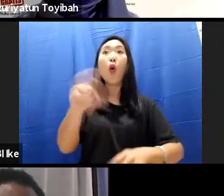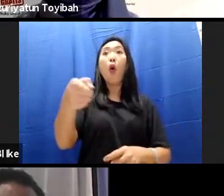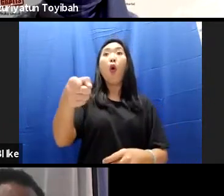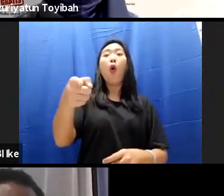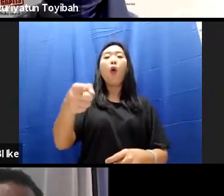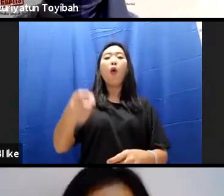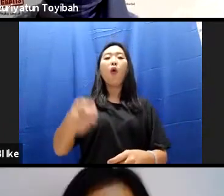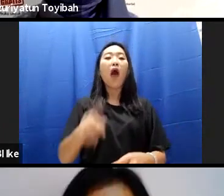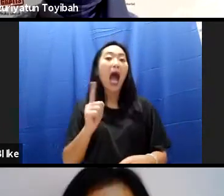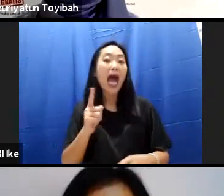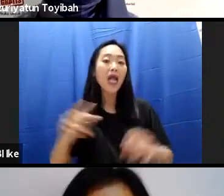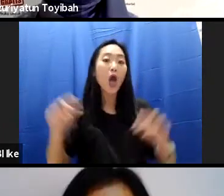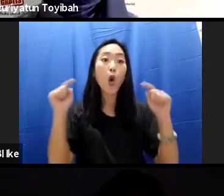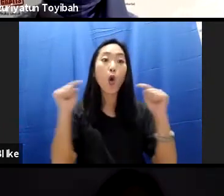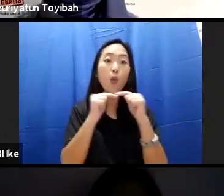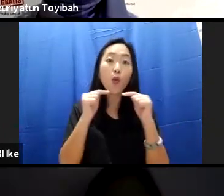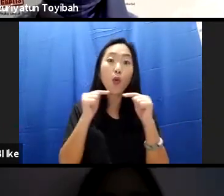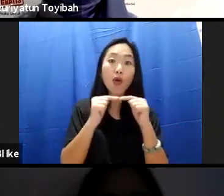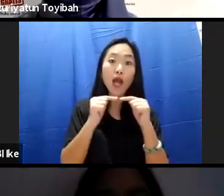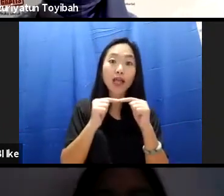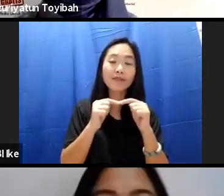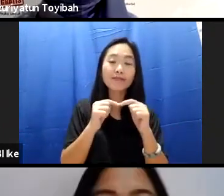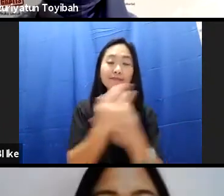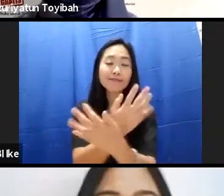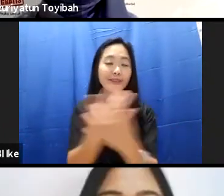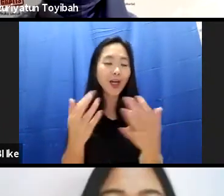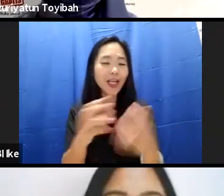gitu. Nah yang kemudian yang kedua juga